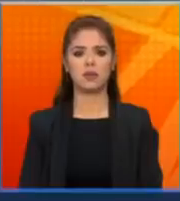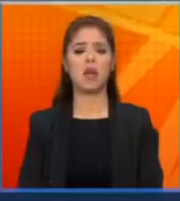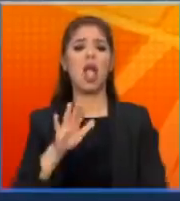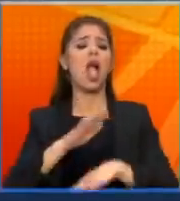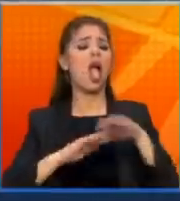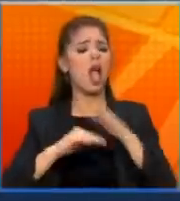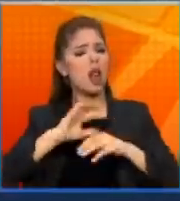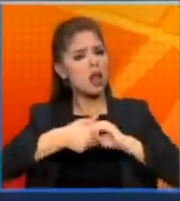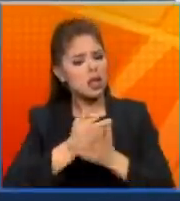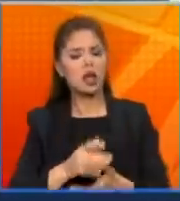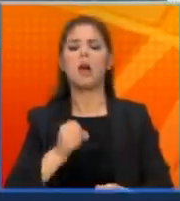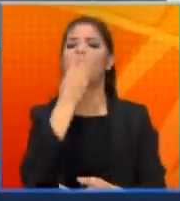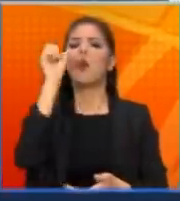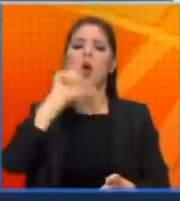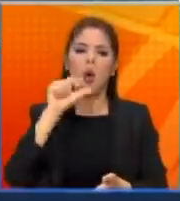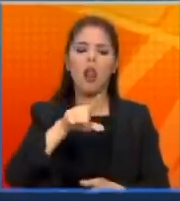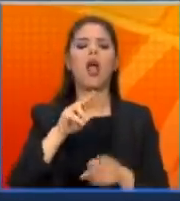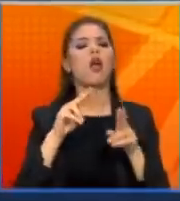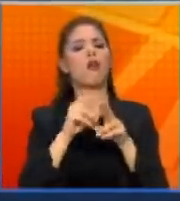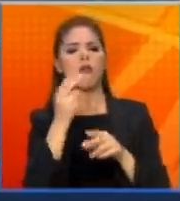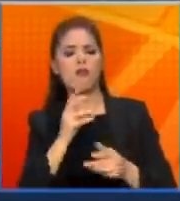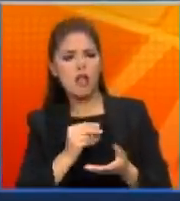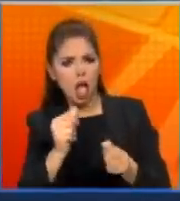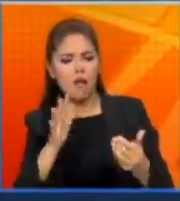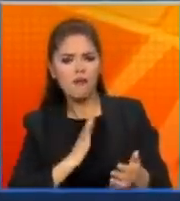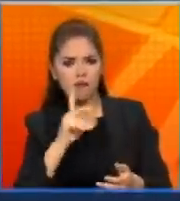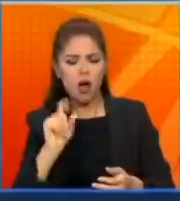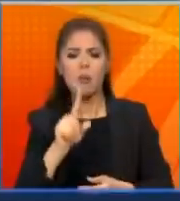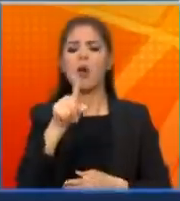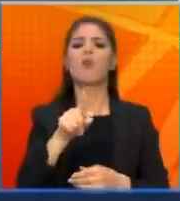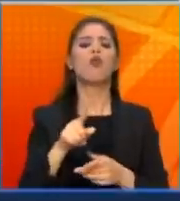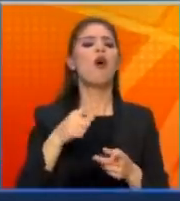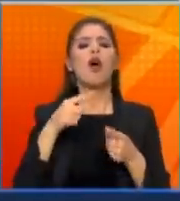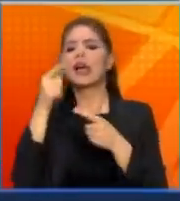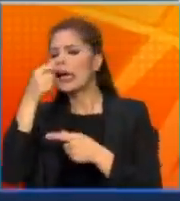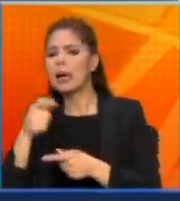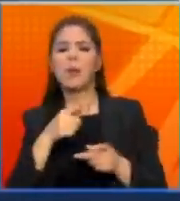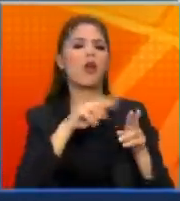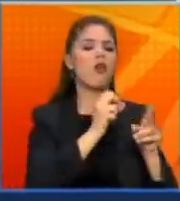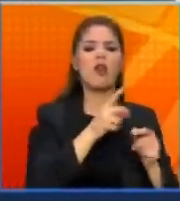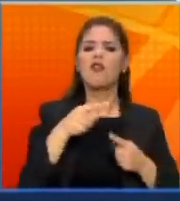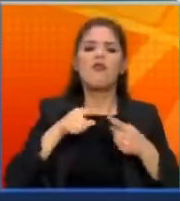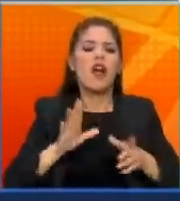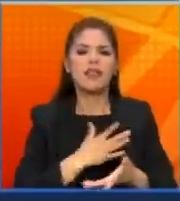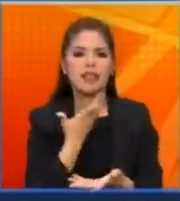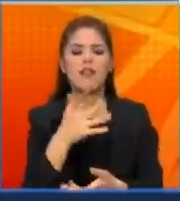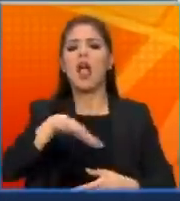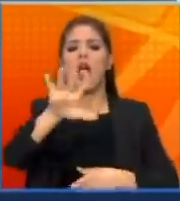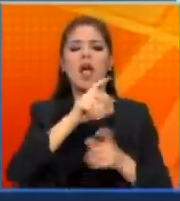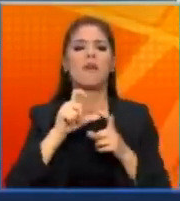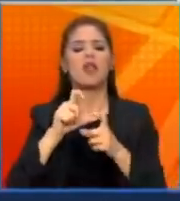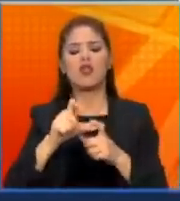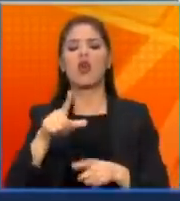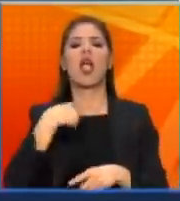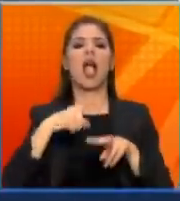Elleri yıkamak, kolonya kullanmak virüsü öldürür mü? Normal bir gripten koronavirüsü nasıl ayırt edeceğiz? İşte sizin merak ettiğiniz bu soruları